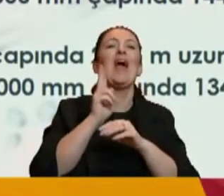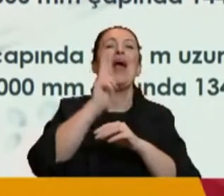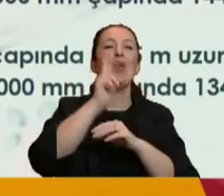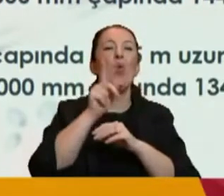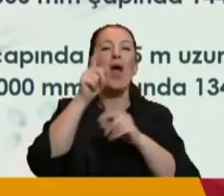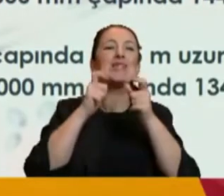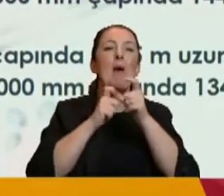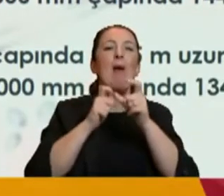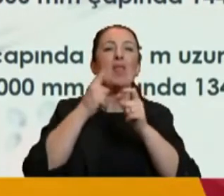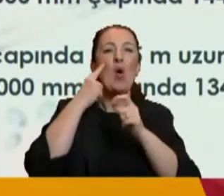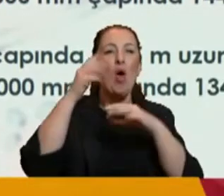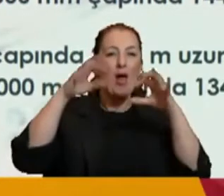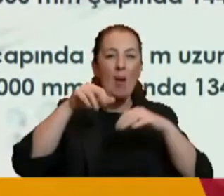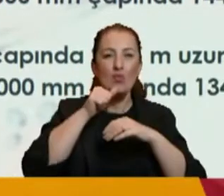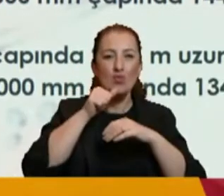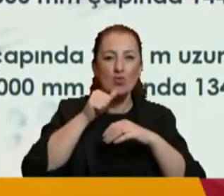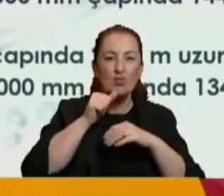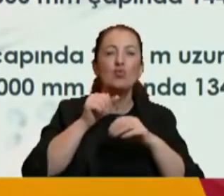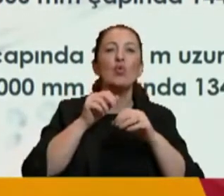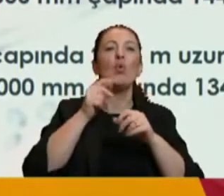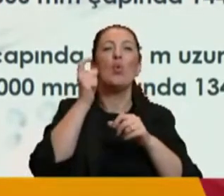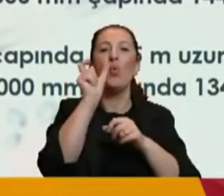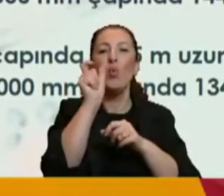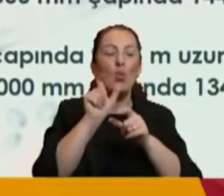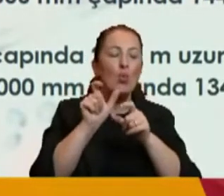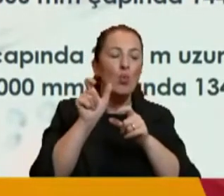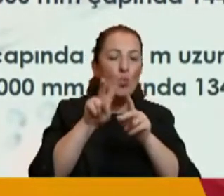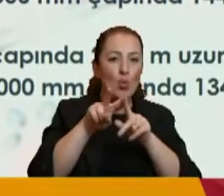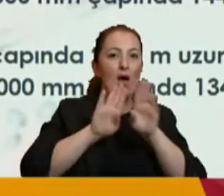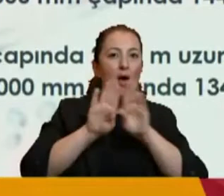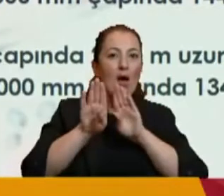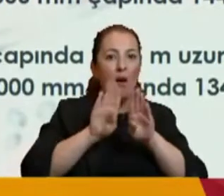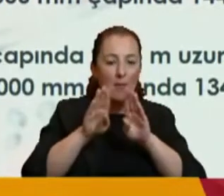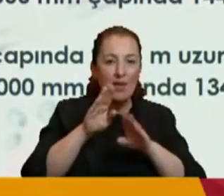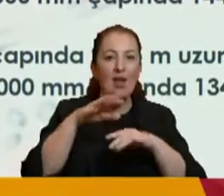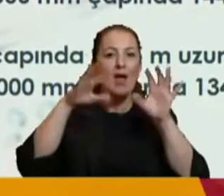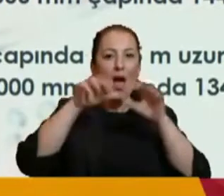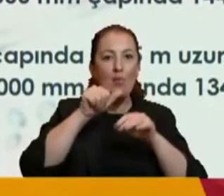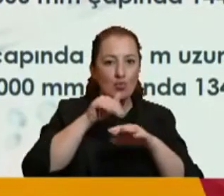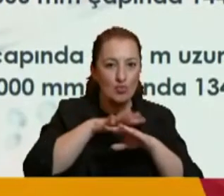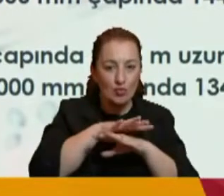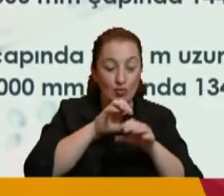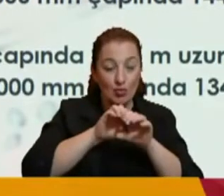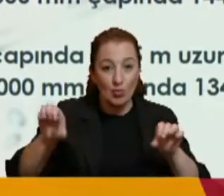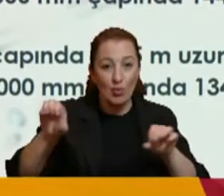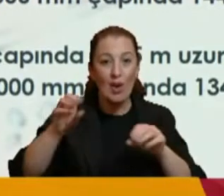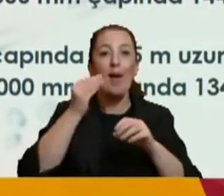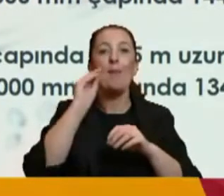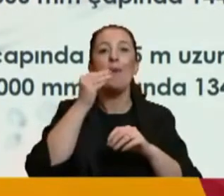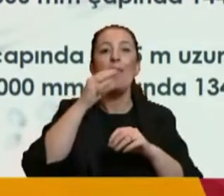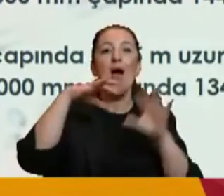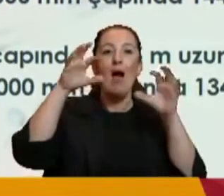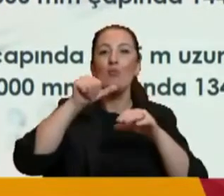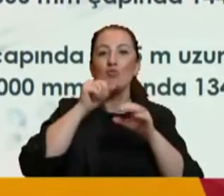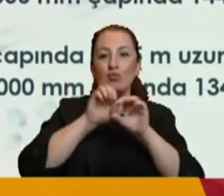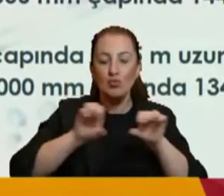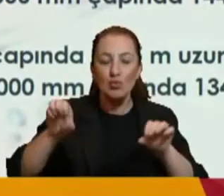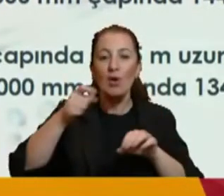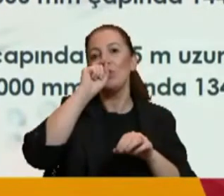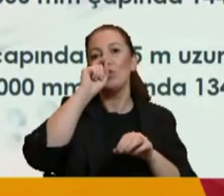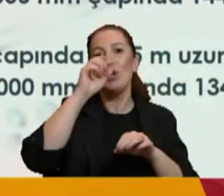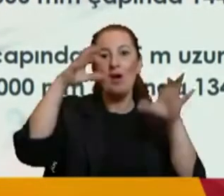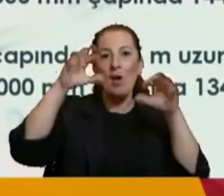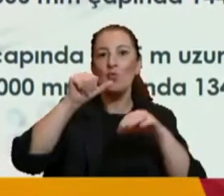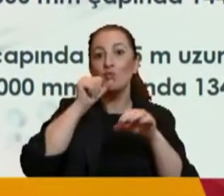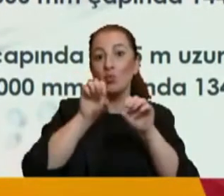sütleri Unkapanı'nda Yağmur süsleri bebekte Yağmur süsleri Beşiktaş'ta yağmur suyu